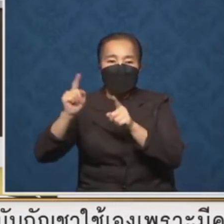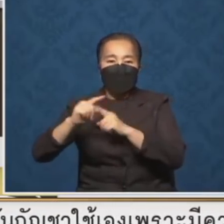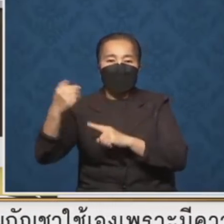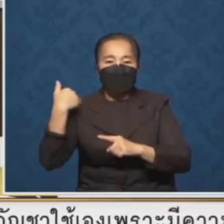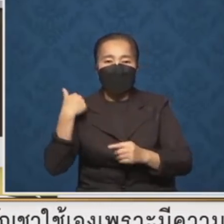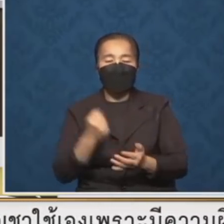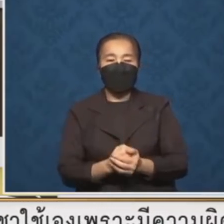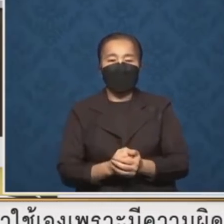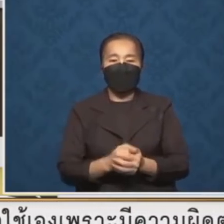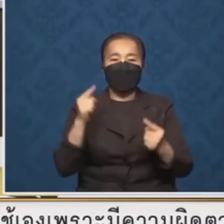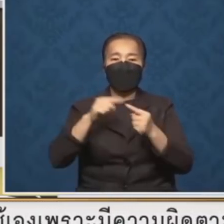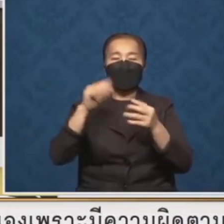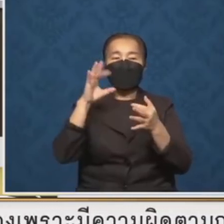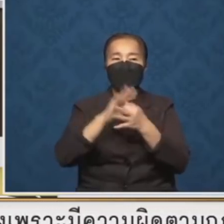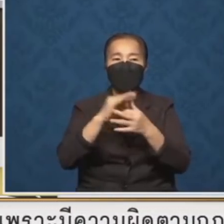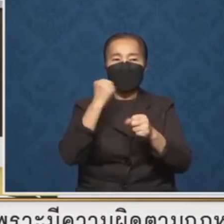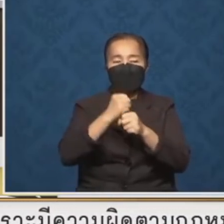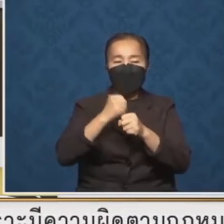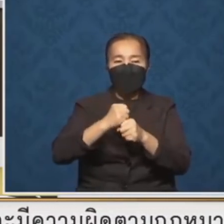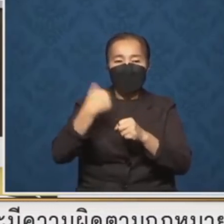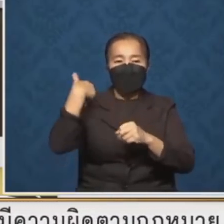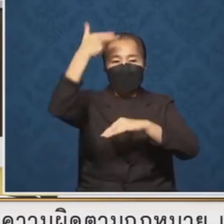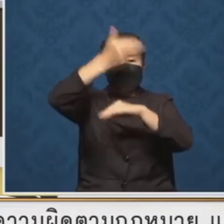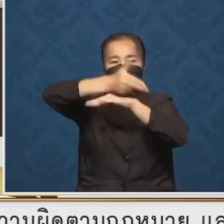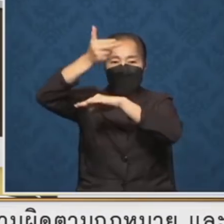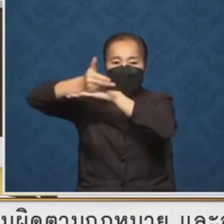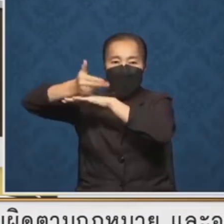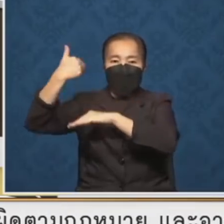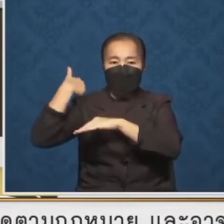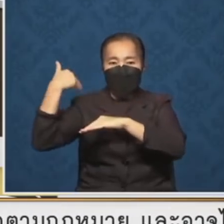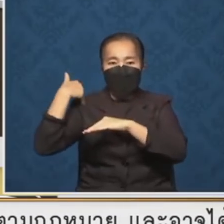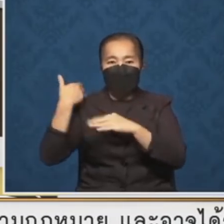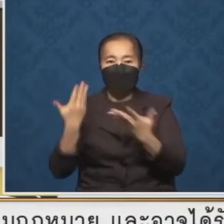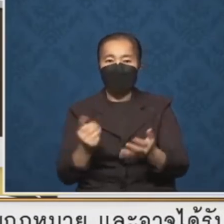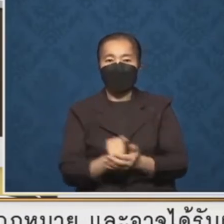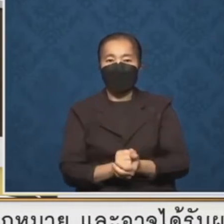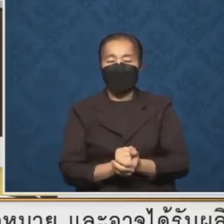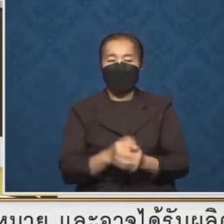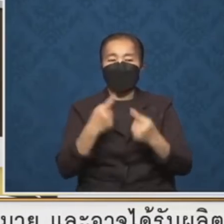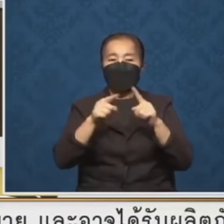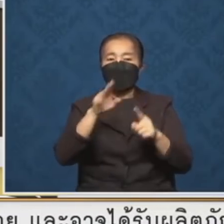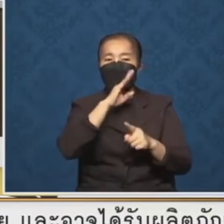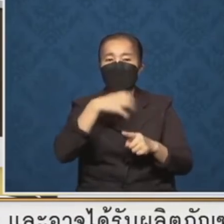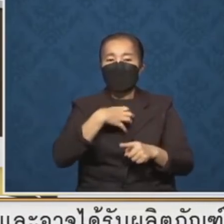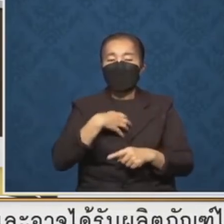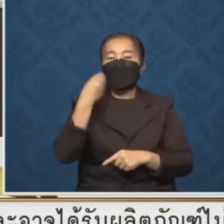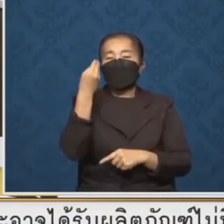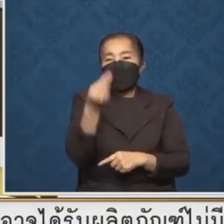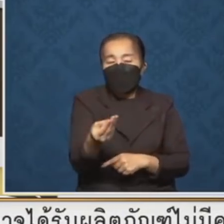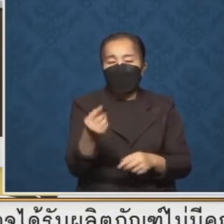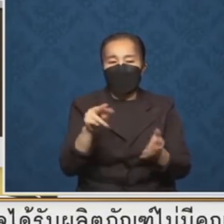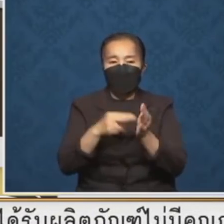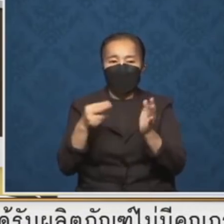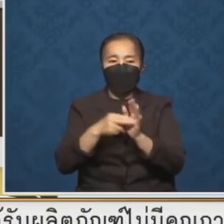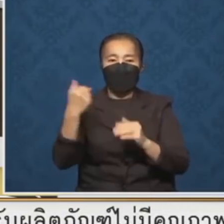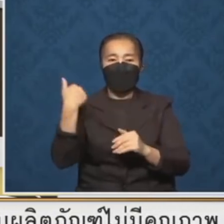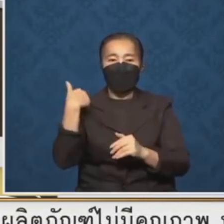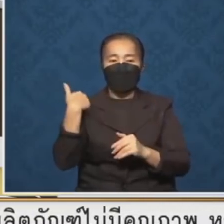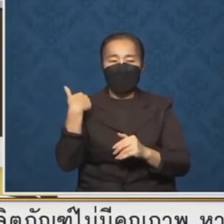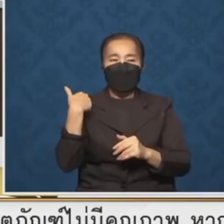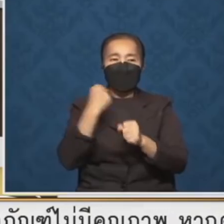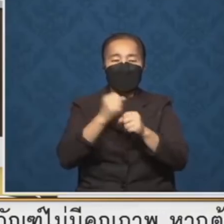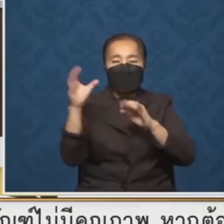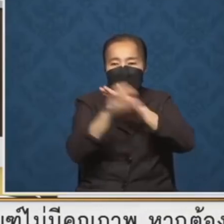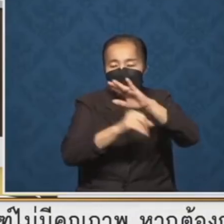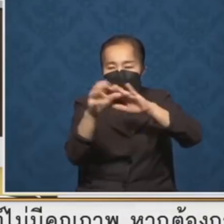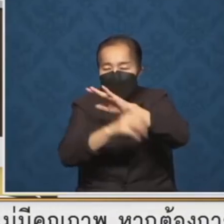อนุญาตให้ติดตั้งกล้องวงจรปิดบนอินเทอร์เน็ตทั่วประเทศเพื่อให้ตัวเองล้วงข้อมูลประชาชนได้ทั้งหมดว่าใครทำอ